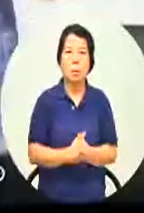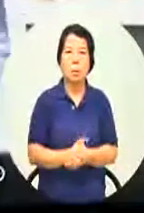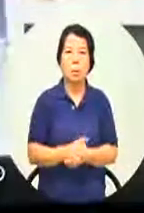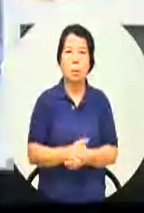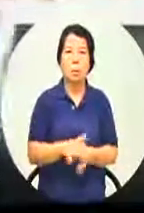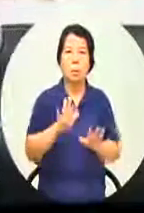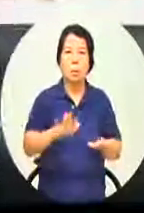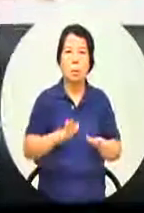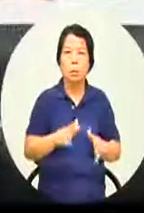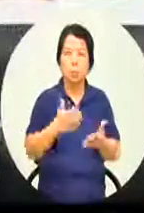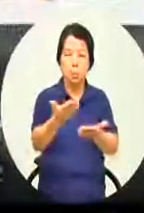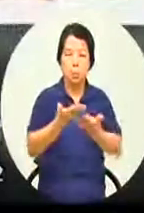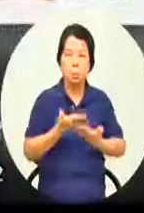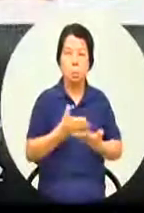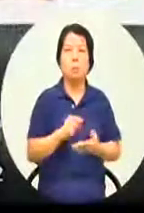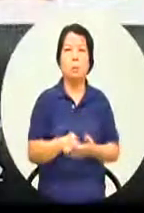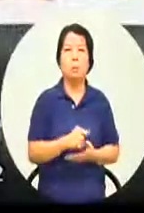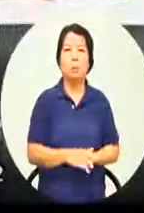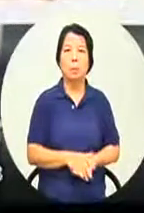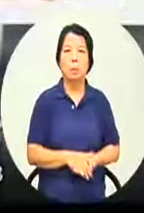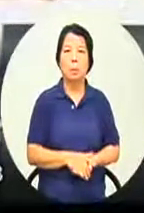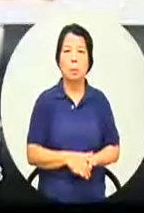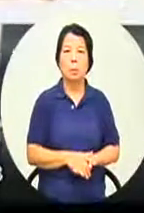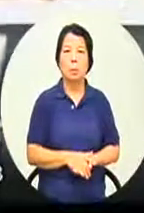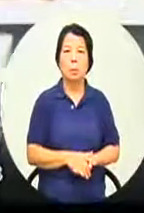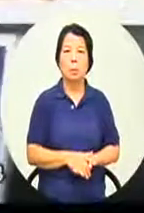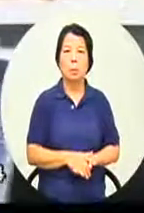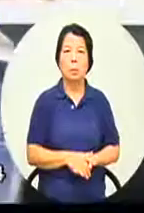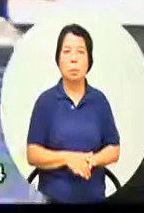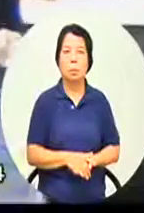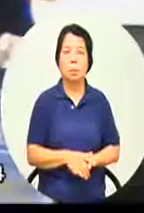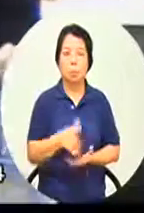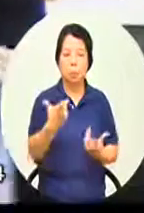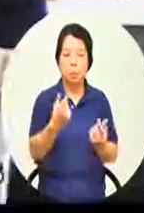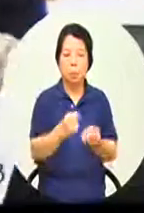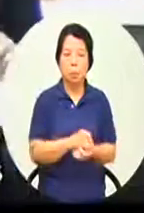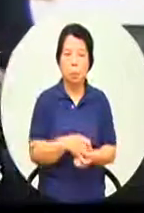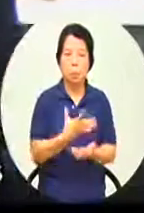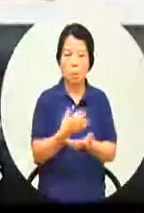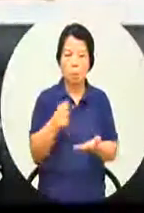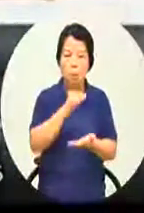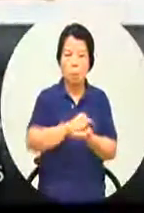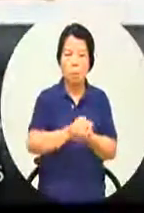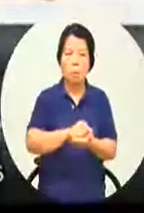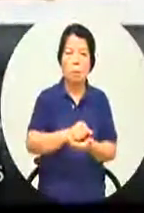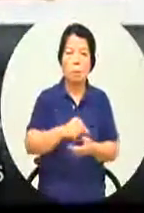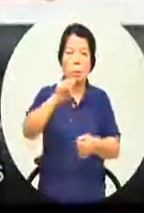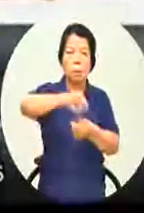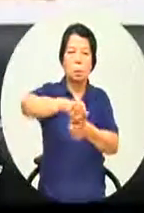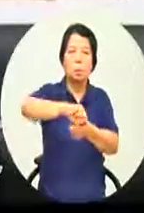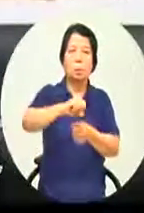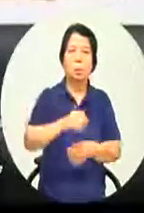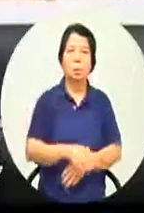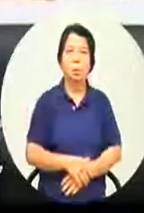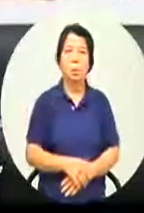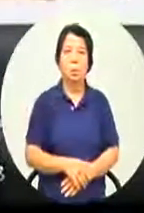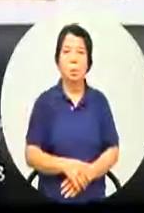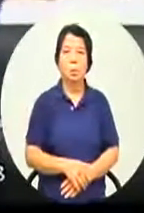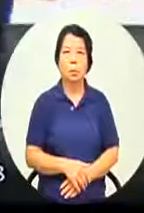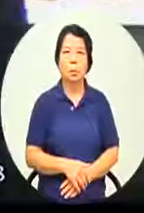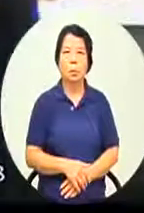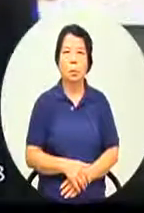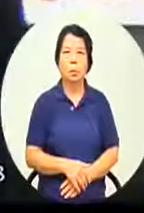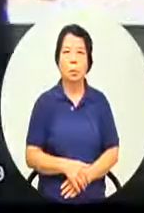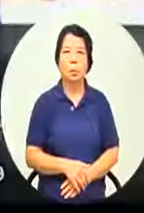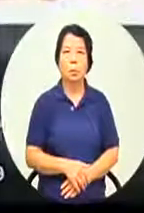你们今天才又送到大会的，上面还是显示是增加。但是我